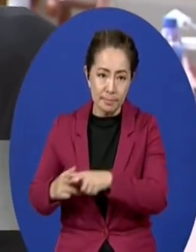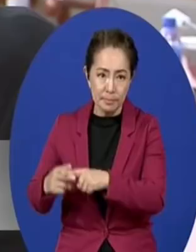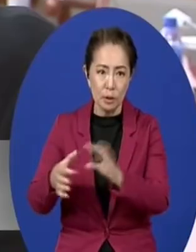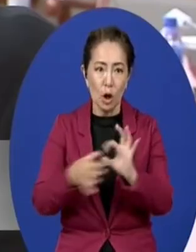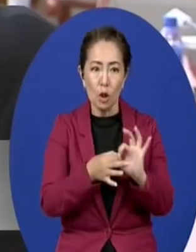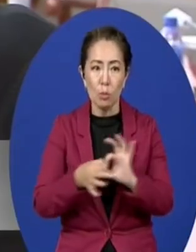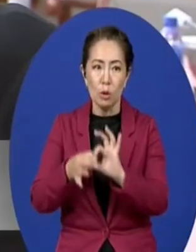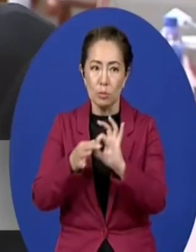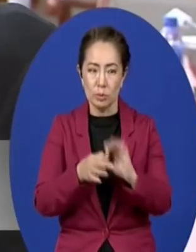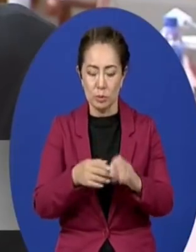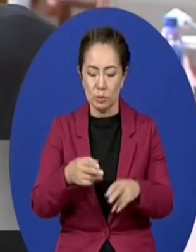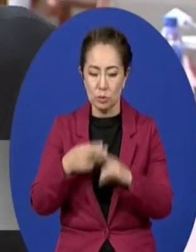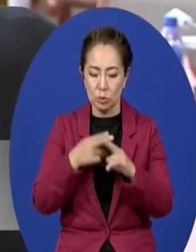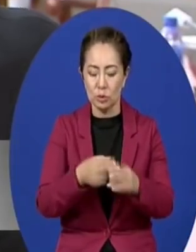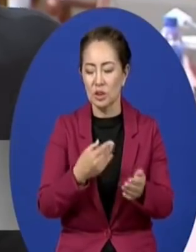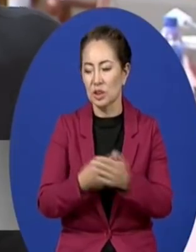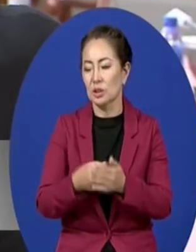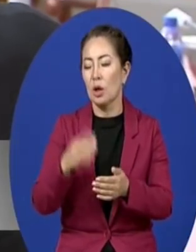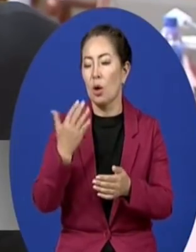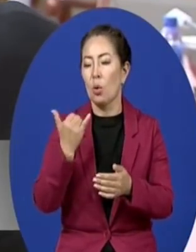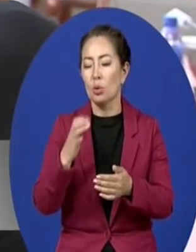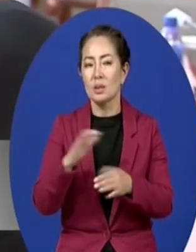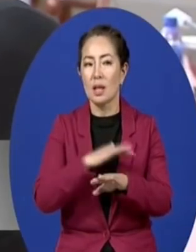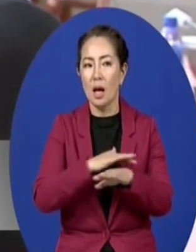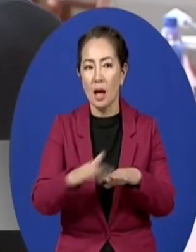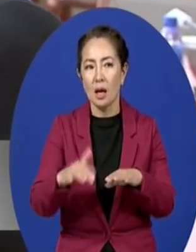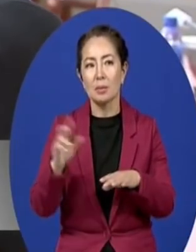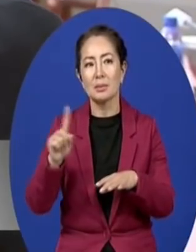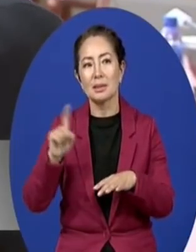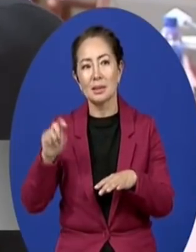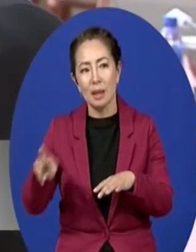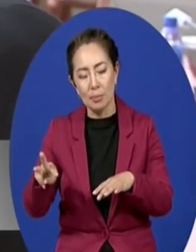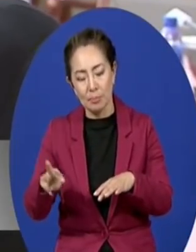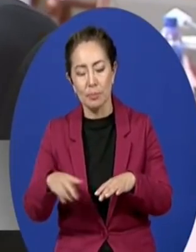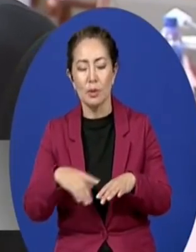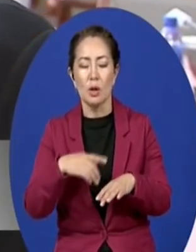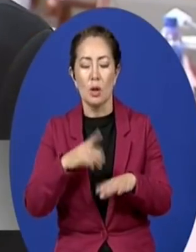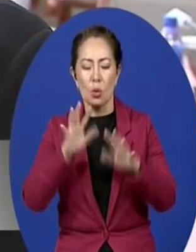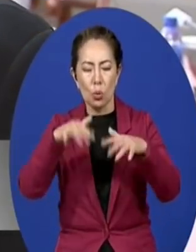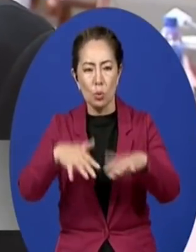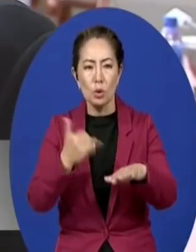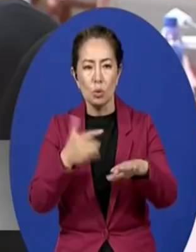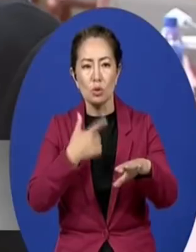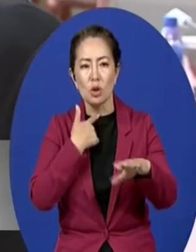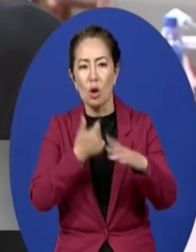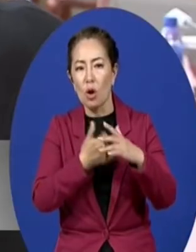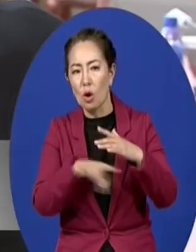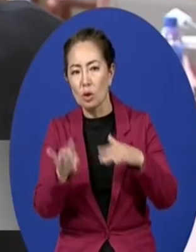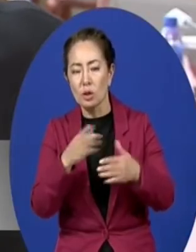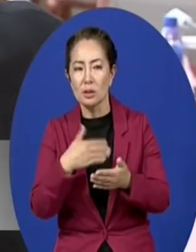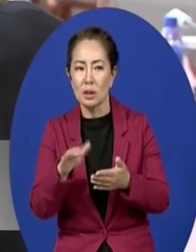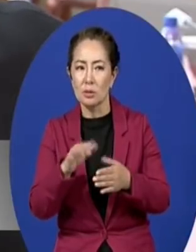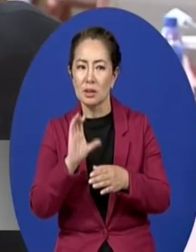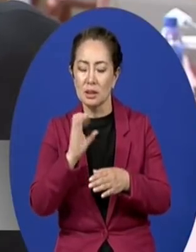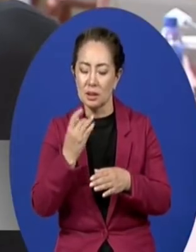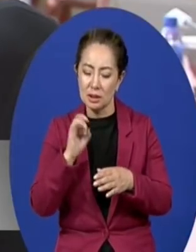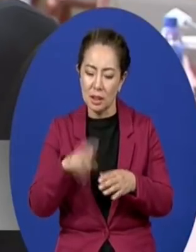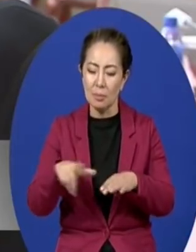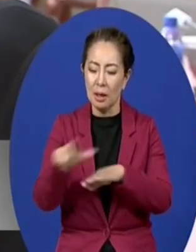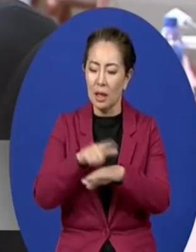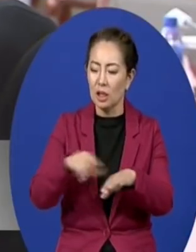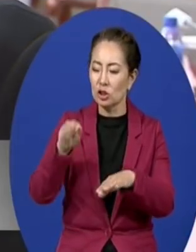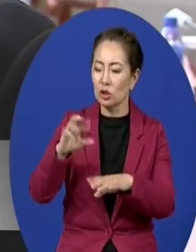туслах одоо юмд жишээлбэл усан хангамж байж гэн, жишээлбэл зам байж гэн, үерийн ус одоо цайлуулах систем тийм ээ. Одоо тэр газрын цус